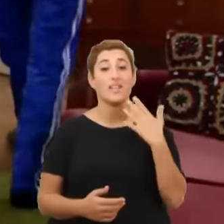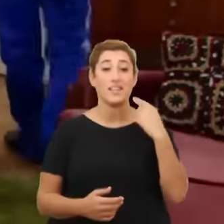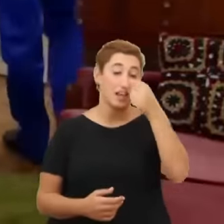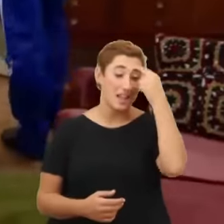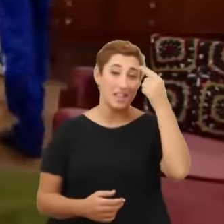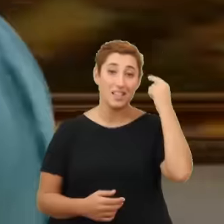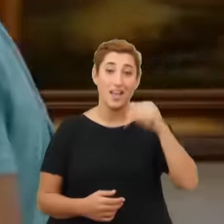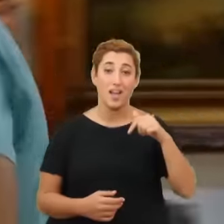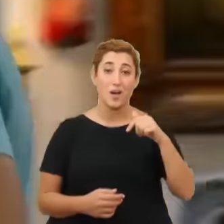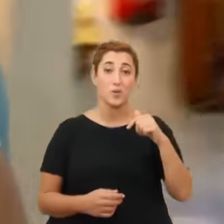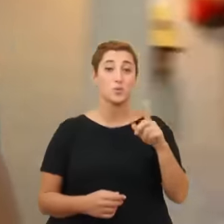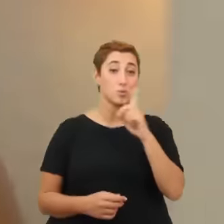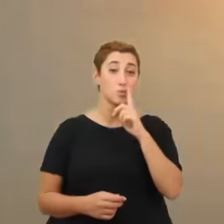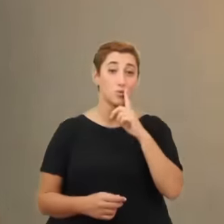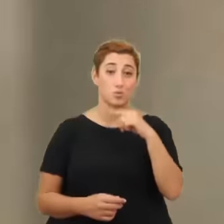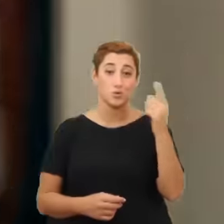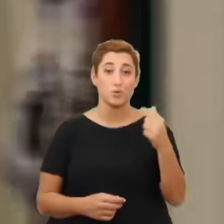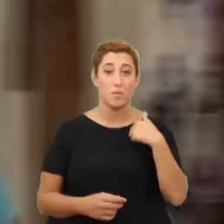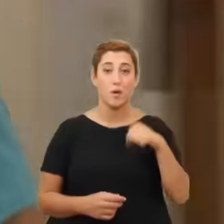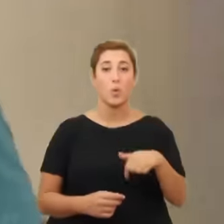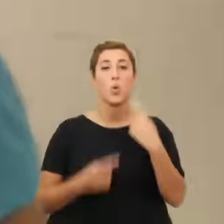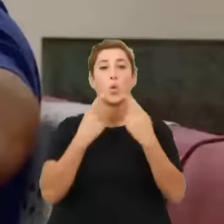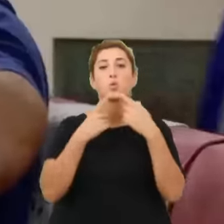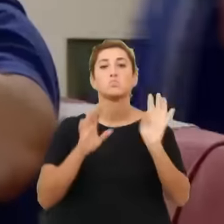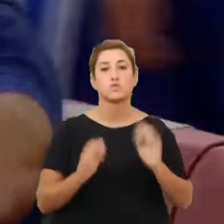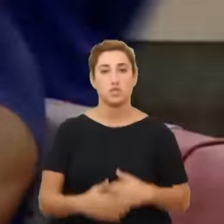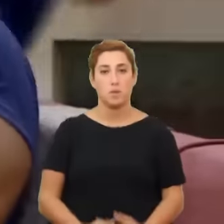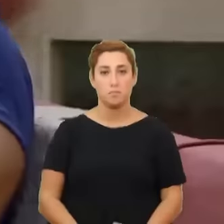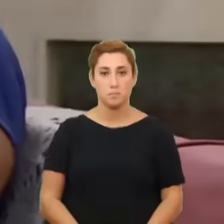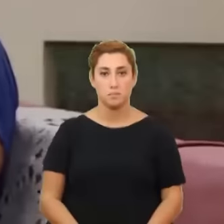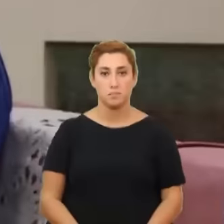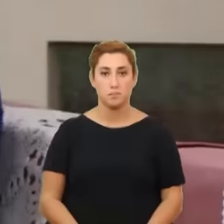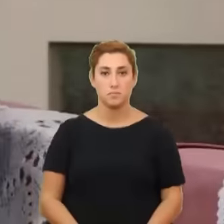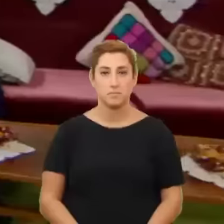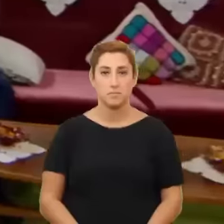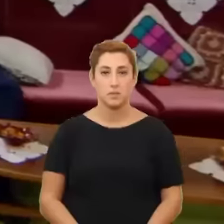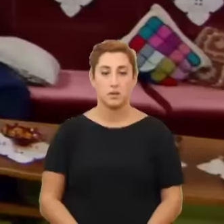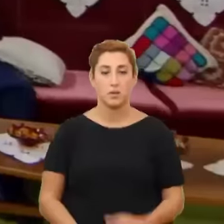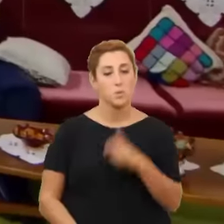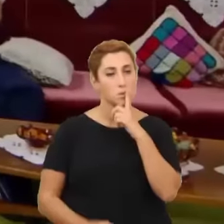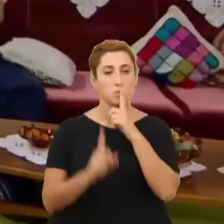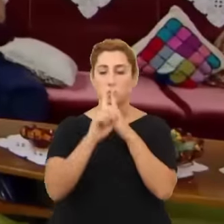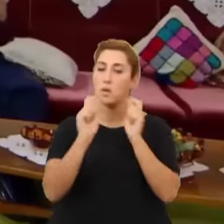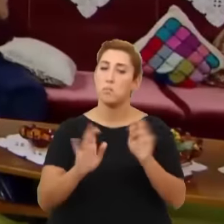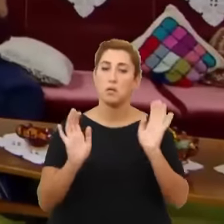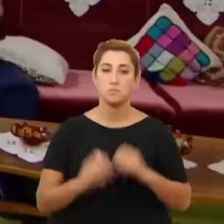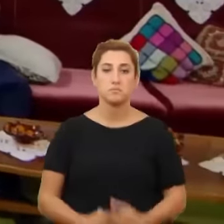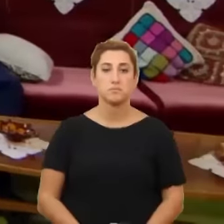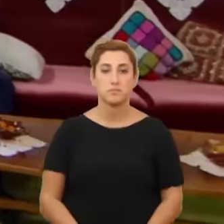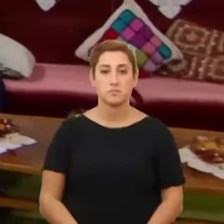kaderle evleneyim. Susmuş ya. Evet. Ben de onunla konuşmayacağım. Hastalıkla susarız.